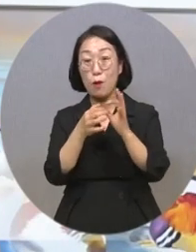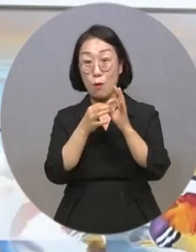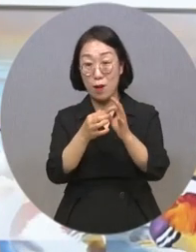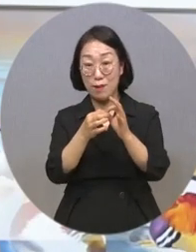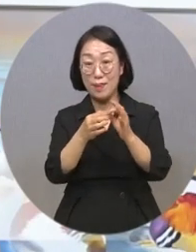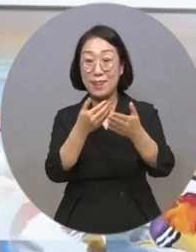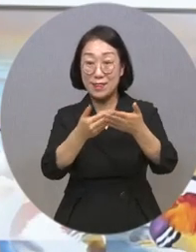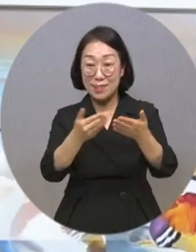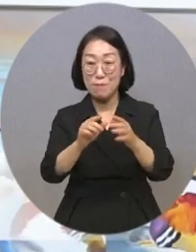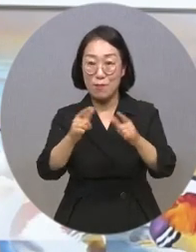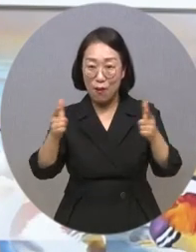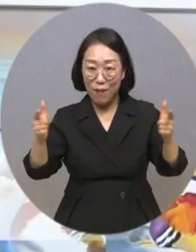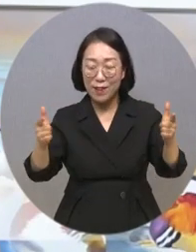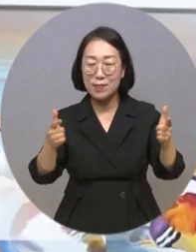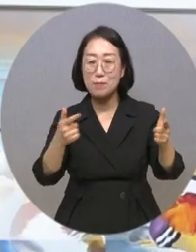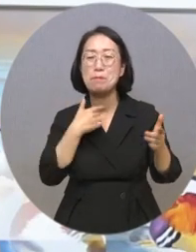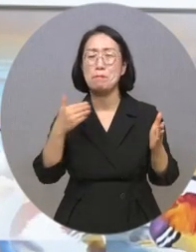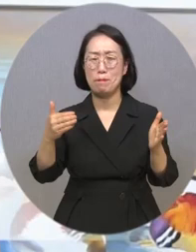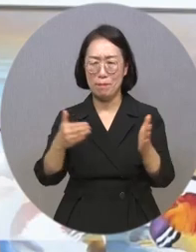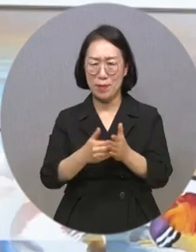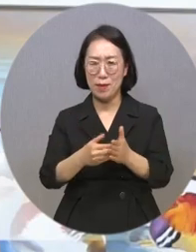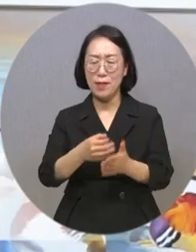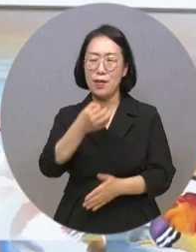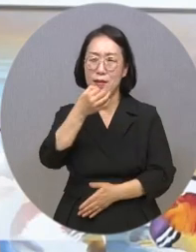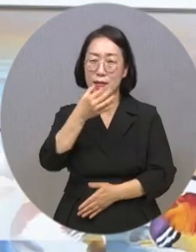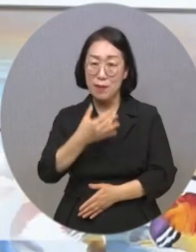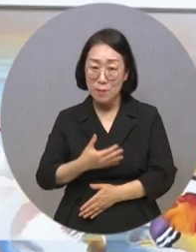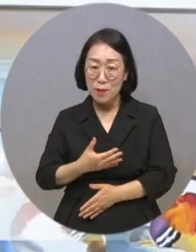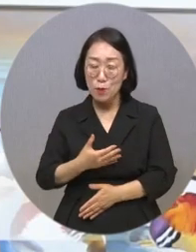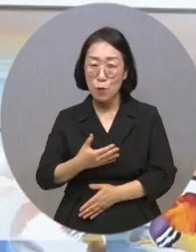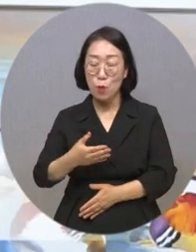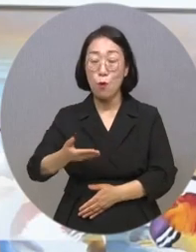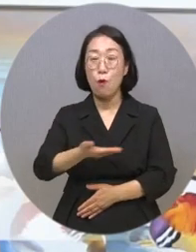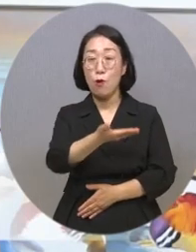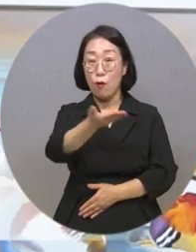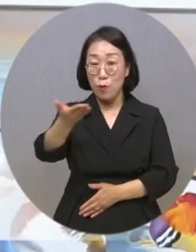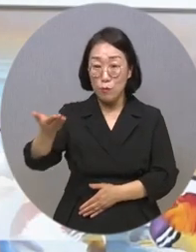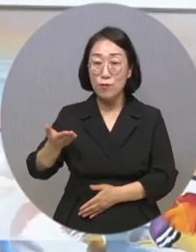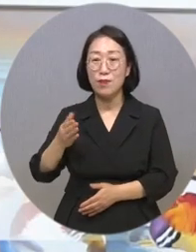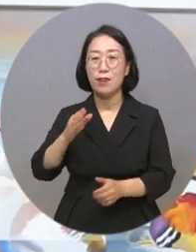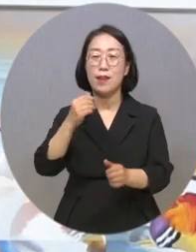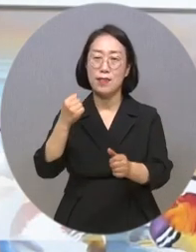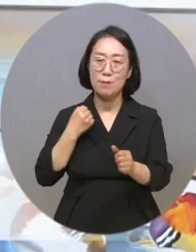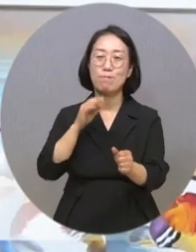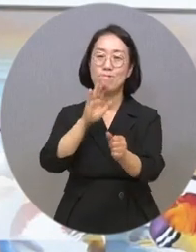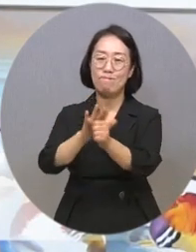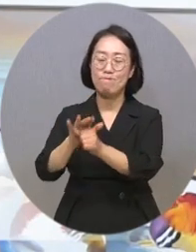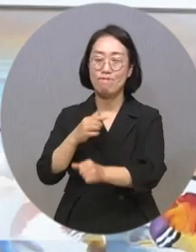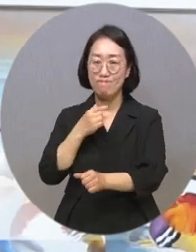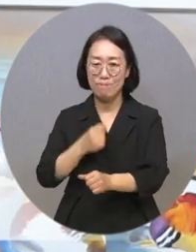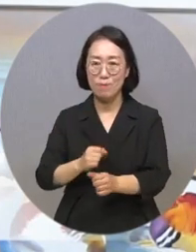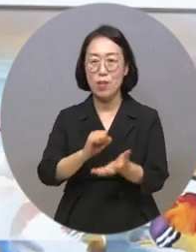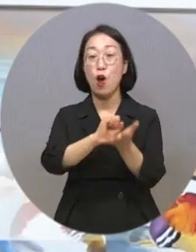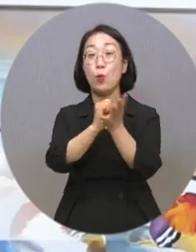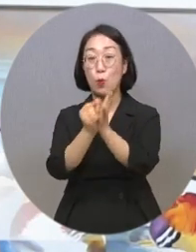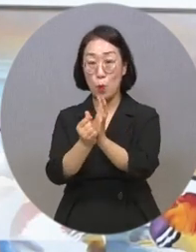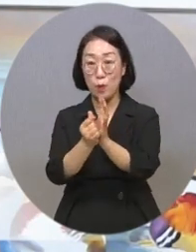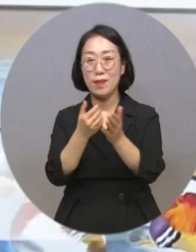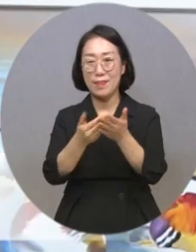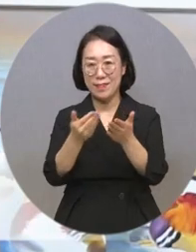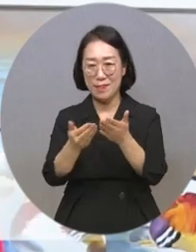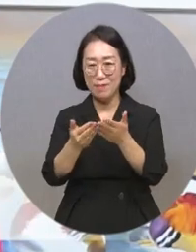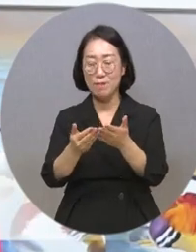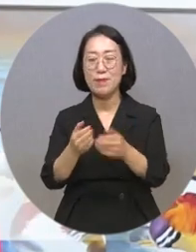됐는데 힘들고 그러신 분들에게 힘이 되셨으면 하는 마음에서 이제 연꽃을 그리기